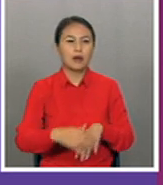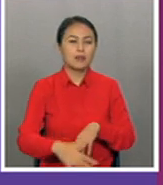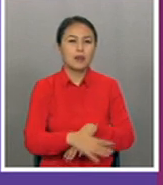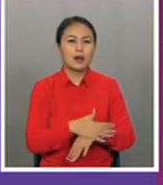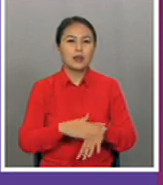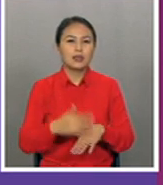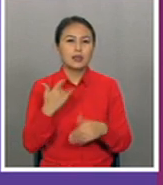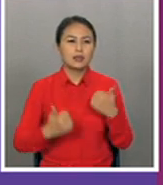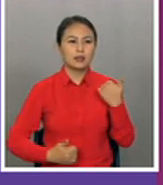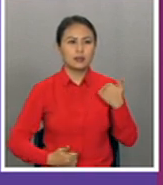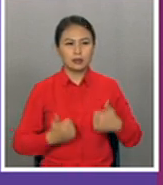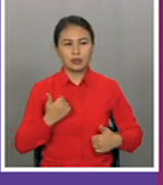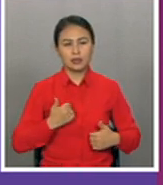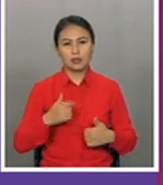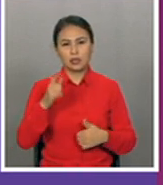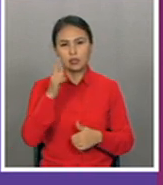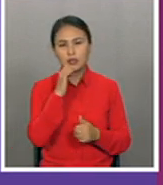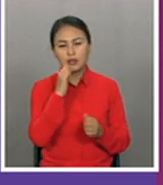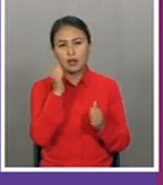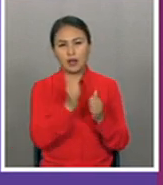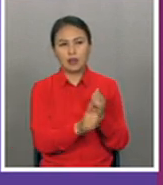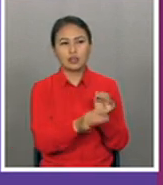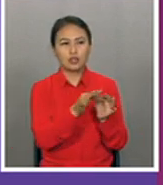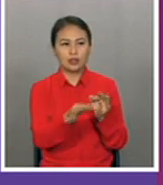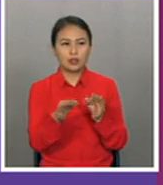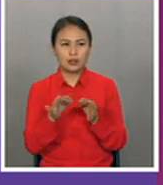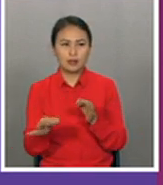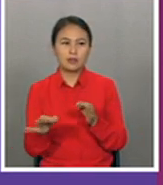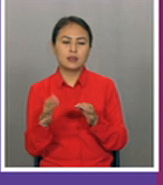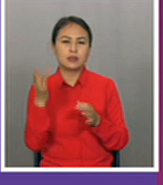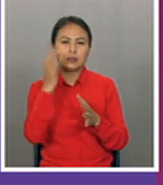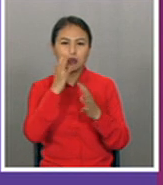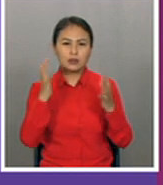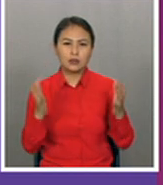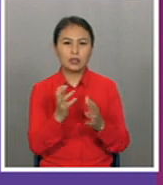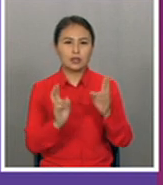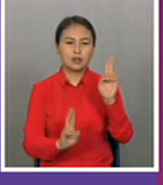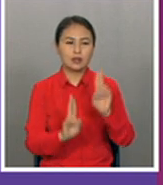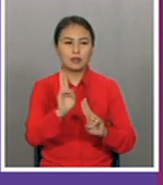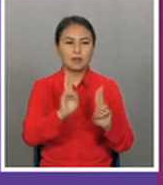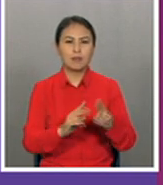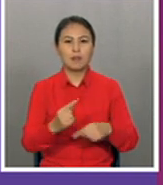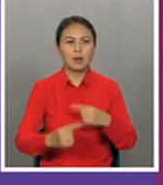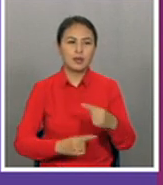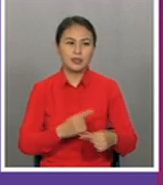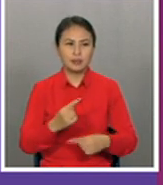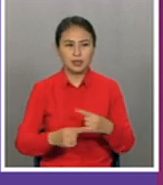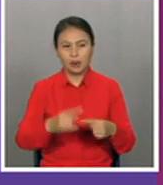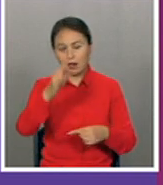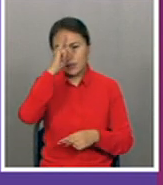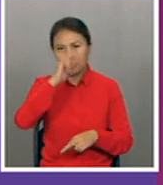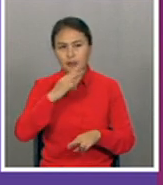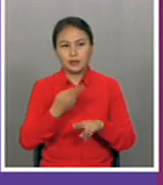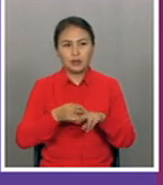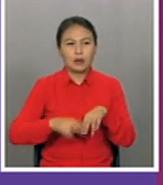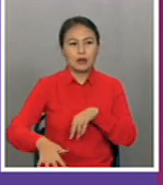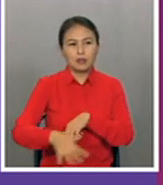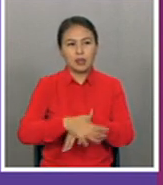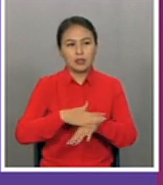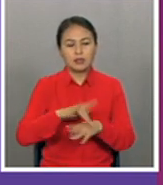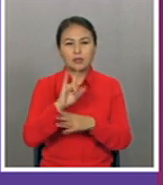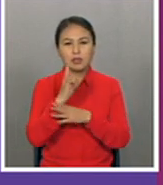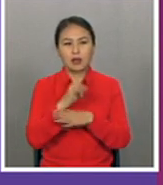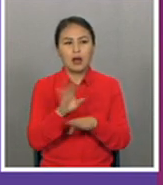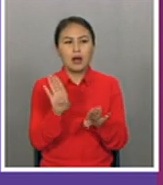халқын мақтан ететін әр жерлерде салтын сақтап жүретін бабасының. Қазақ деген халықтың